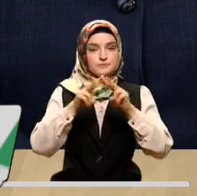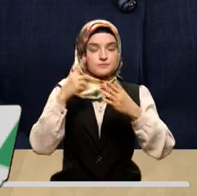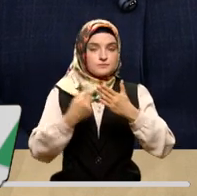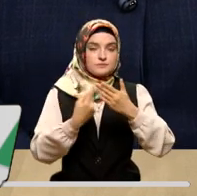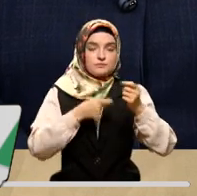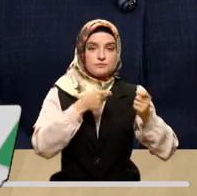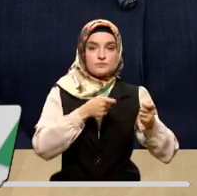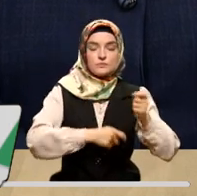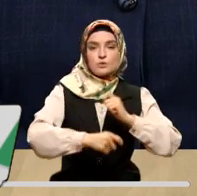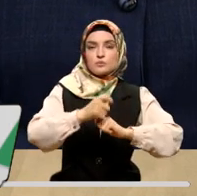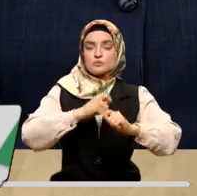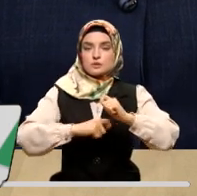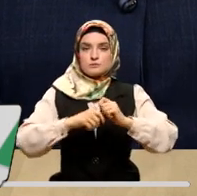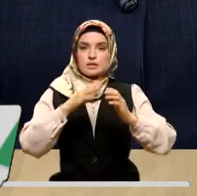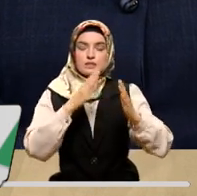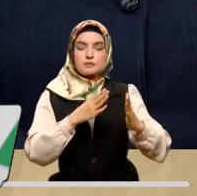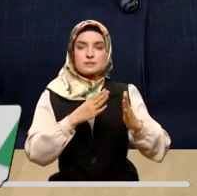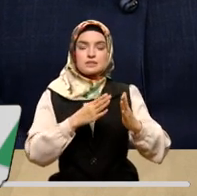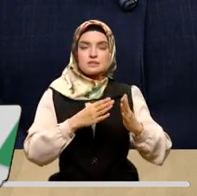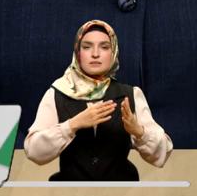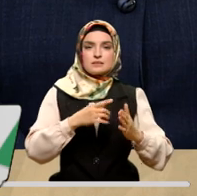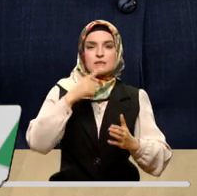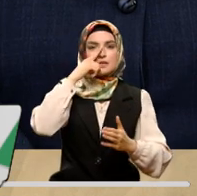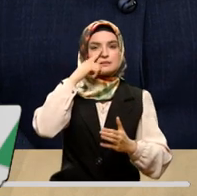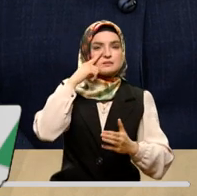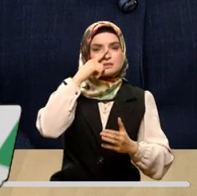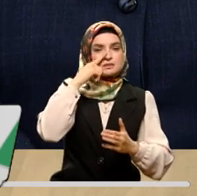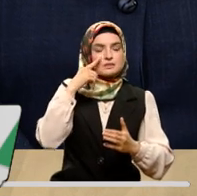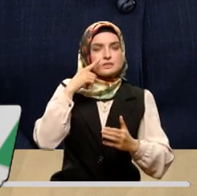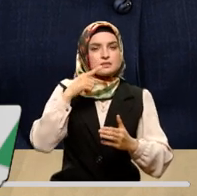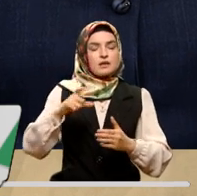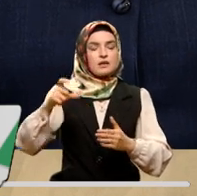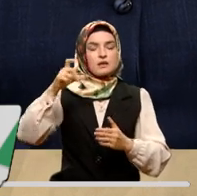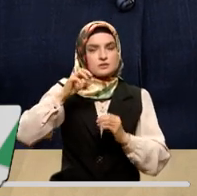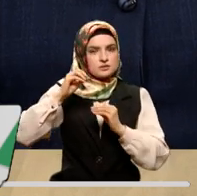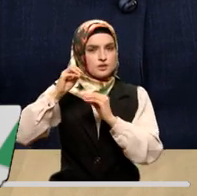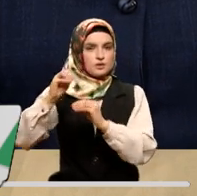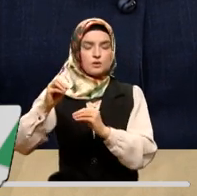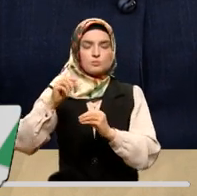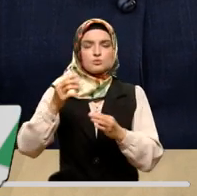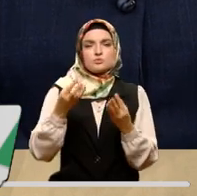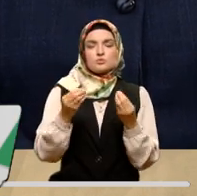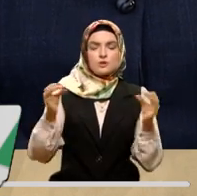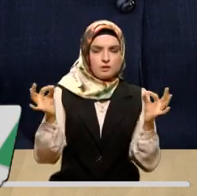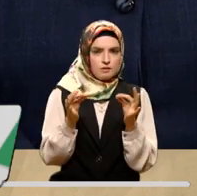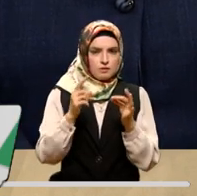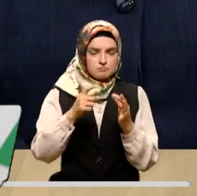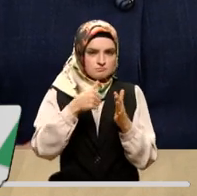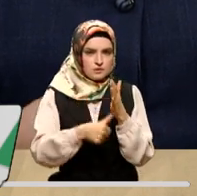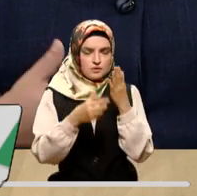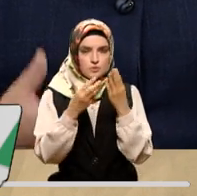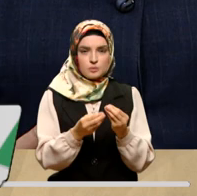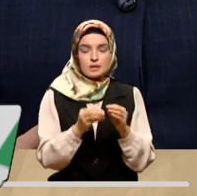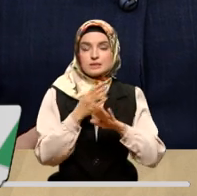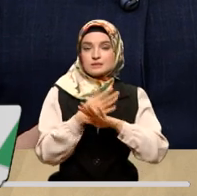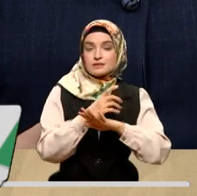uygulama esaslarımızı biz Nisan ayında gönderdik. Nisan. Tabii bu çok erken bir tarih. Niye Nisan ayında gönderdik? Çünkü